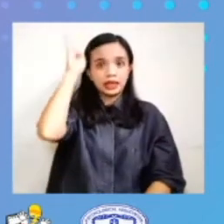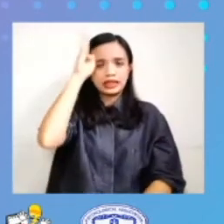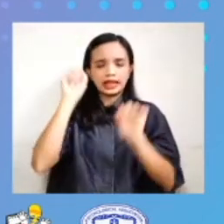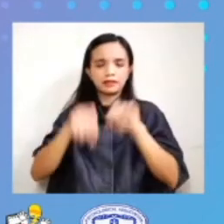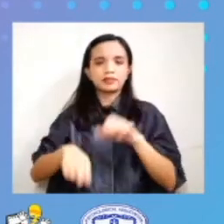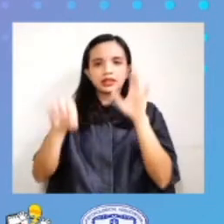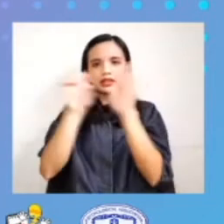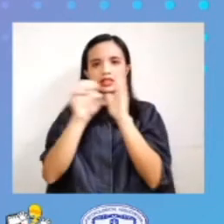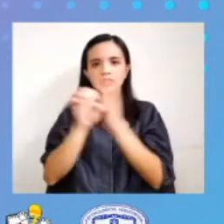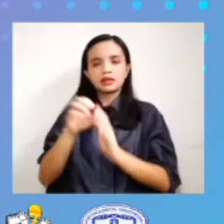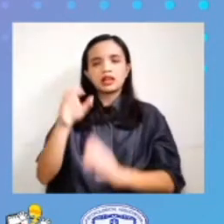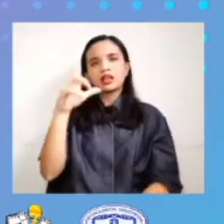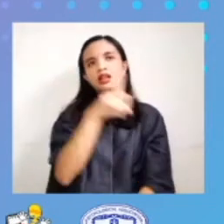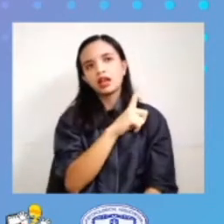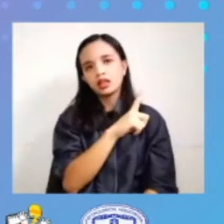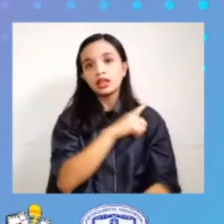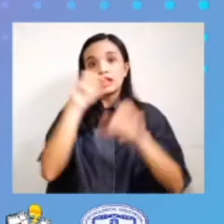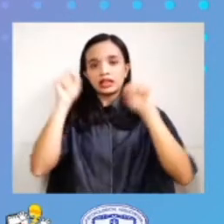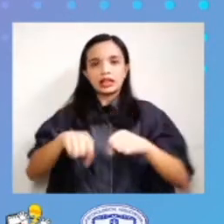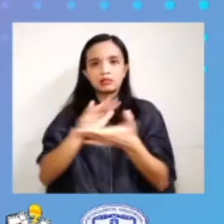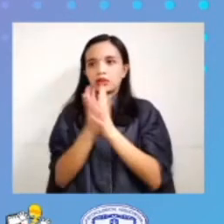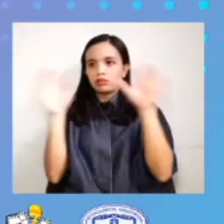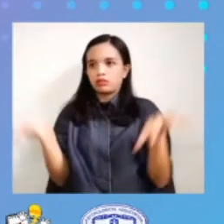so that when you continue them